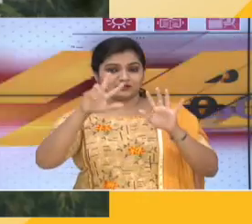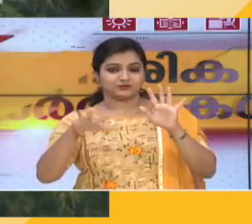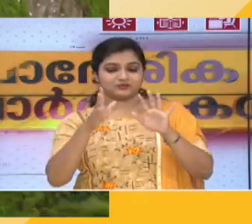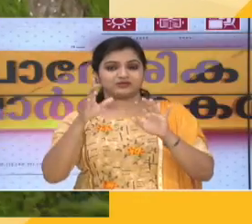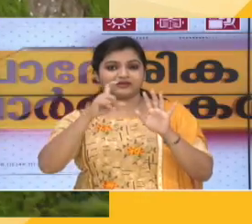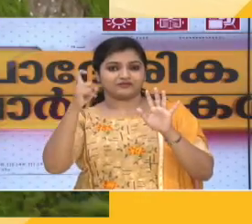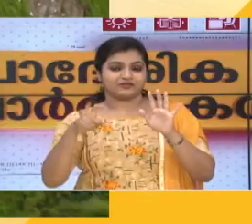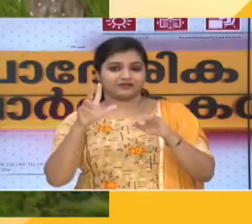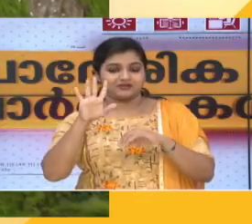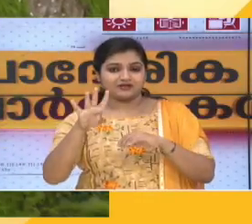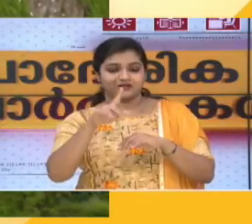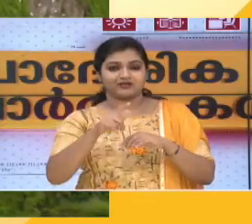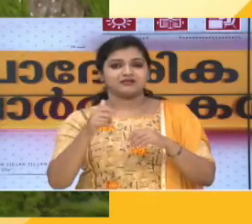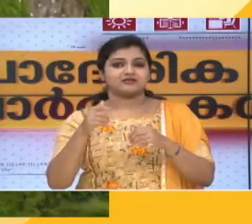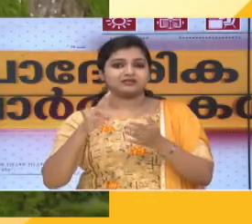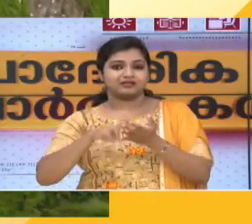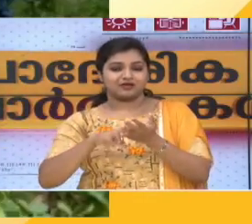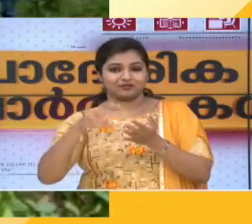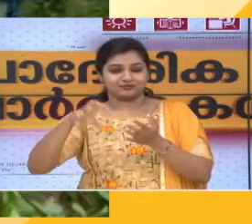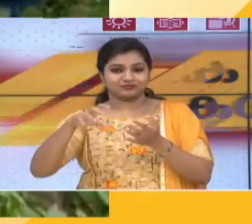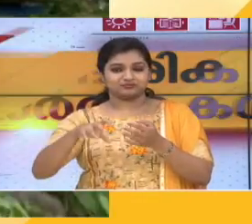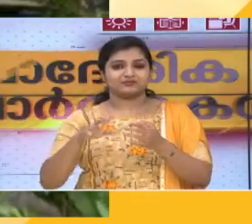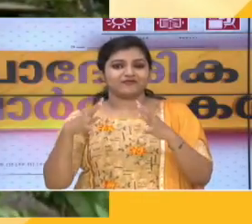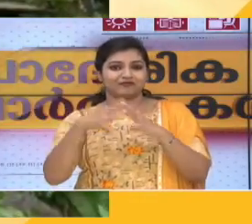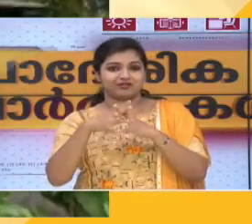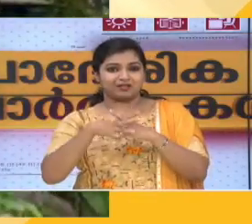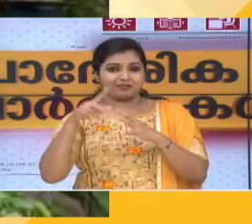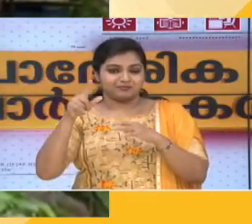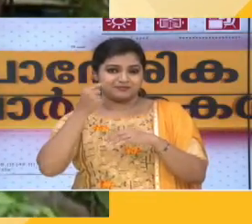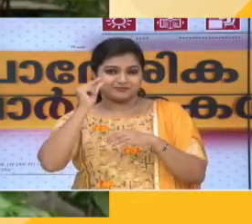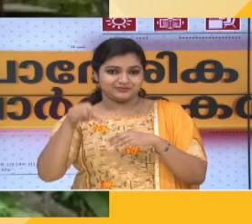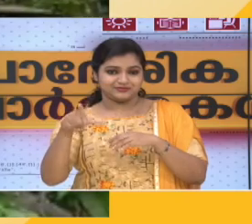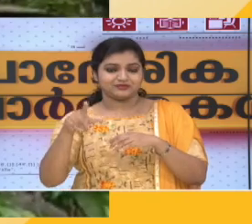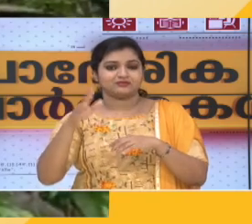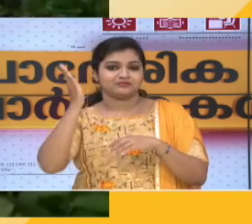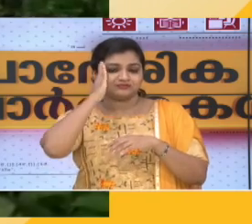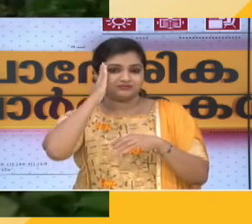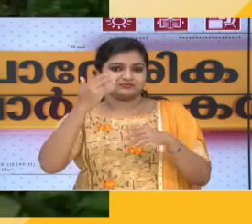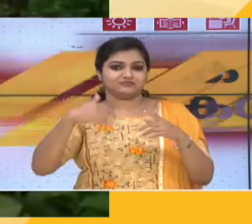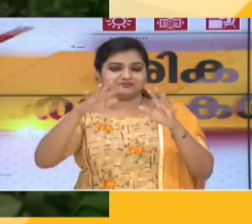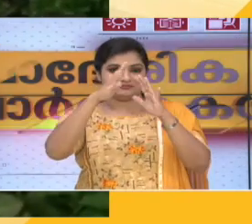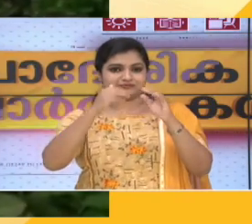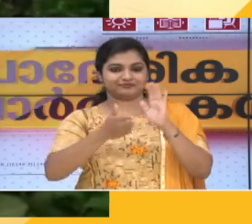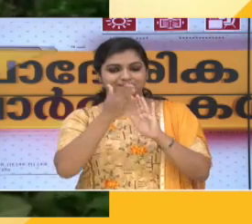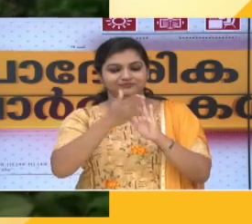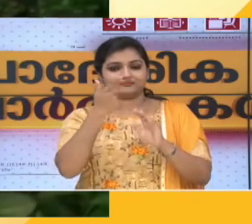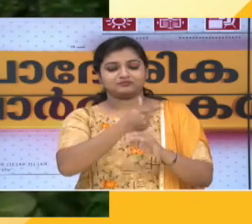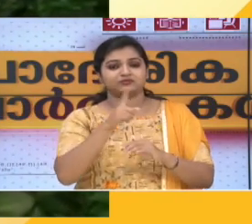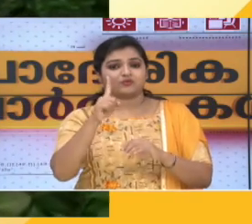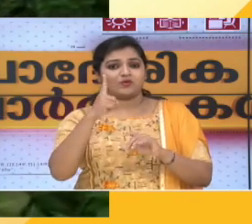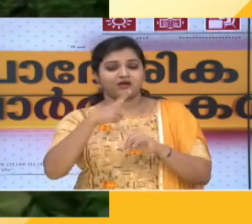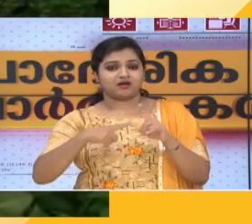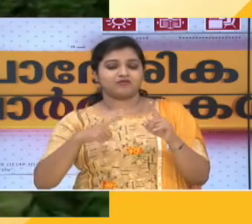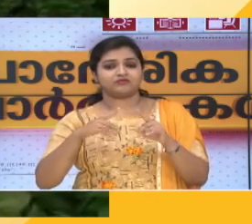1864 നാടുകാണി അണ്ണാ നഗറിൽ വില്യം ക്യാമ്പലിന്റെ ഓർമ്മയ്ക്കായി ബ്രിട്ടീഷ് സർക്കാർ നിർമ്മിച്ച ഈ സ്മാരകശിലയ്ക്ക് 1.5 നൂറ്റാണ്ടിന്റെ